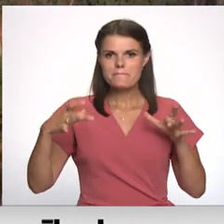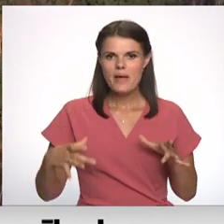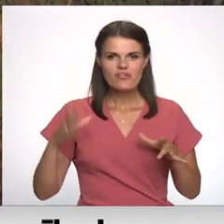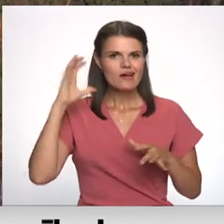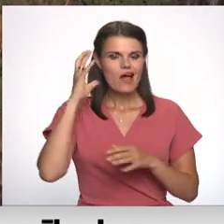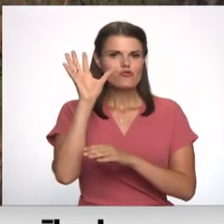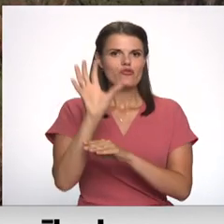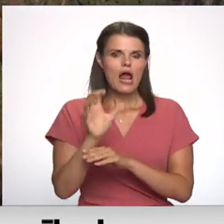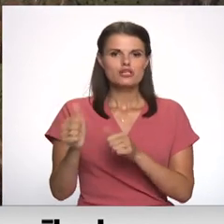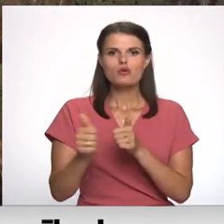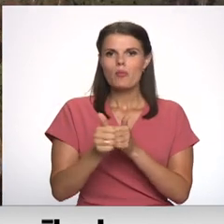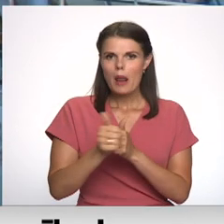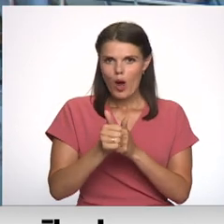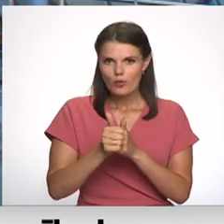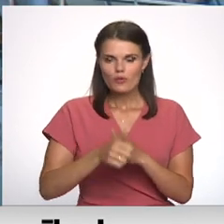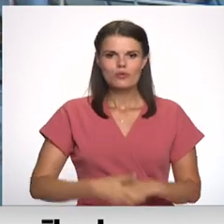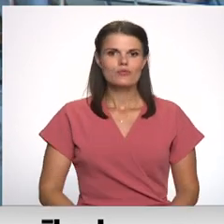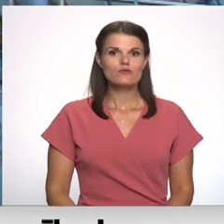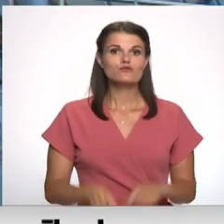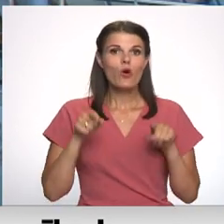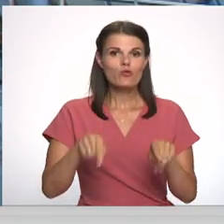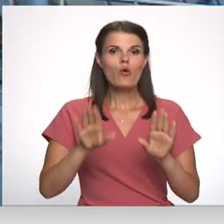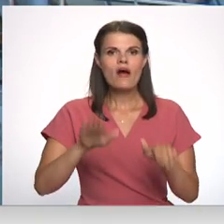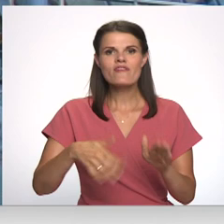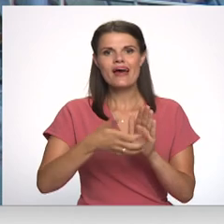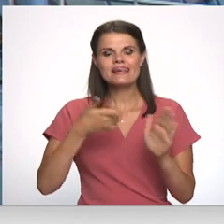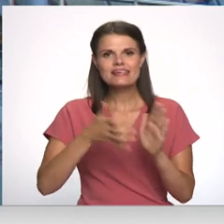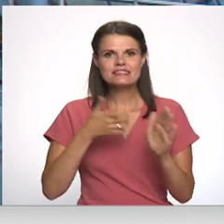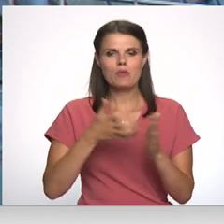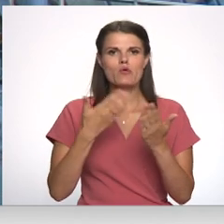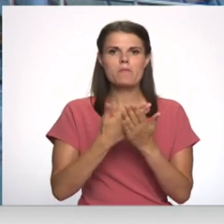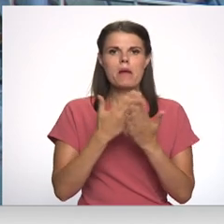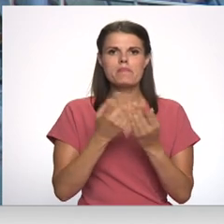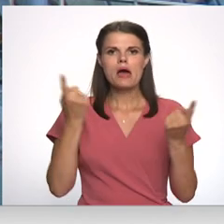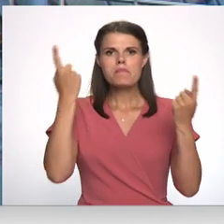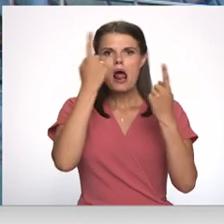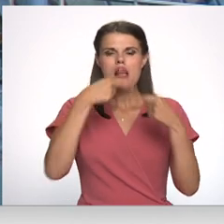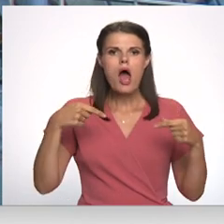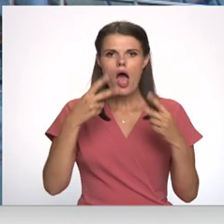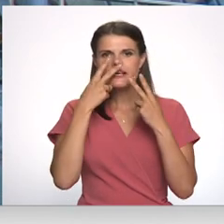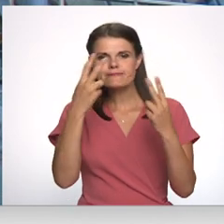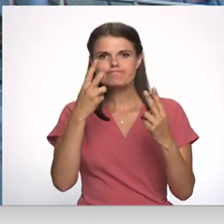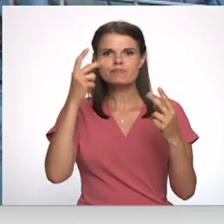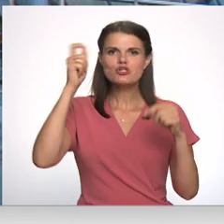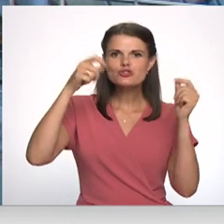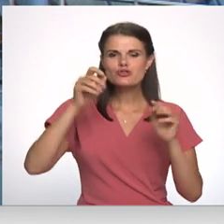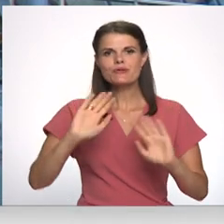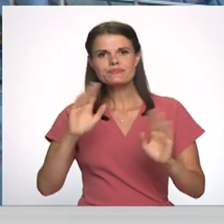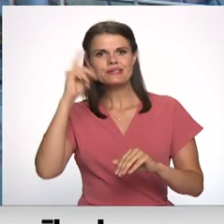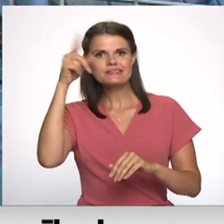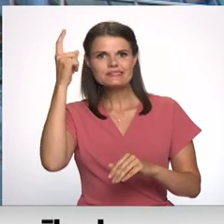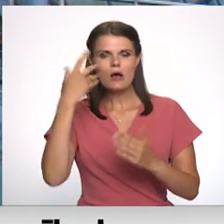radioteleskopu turpat blakus. To var izmantot gan meteoroloģisko laika apstākļu noteikšanai, tos pašus